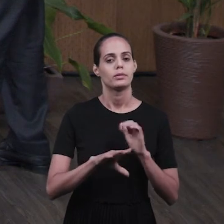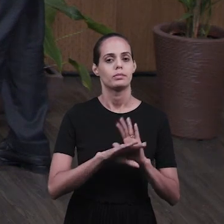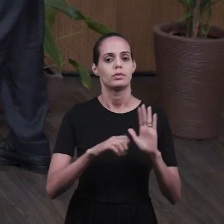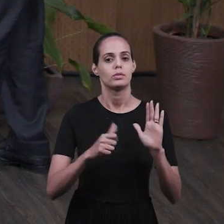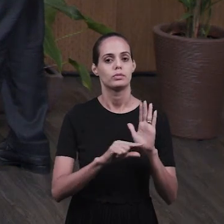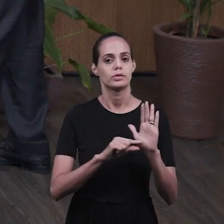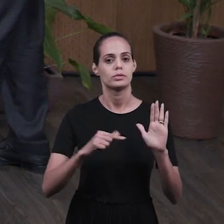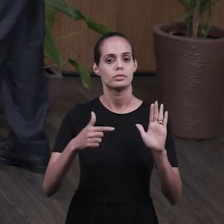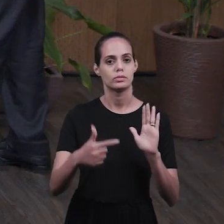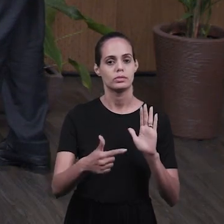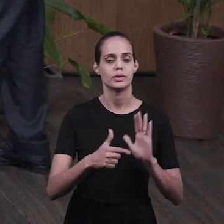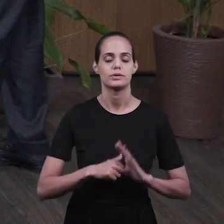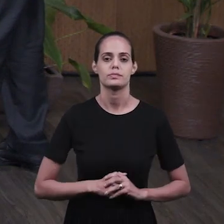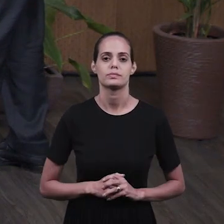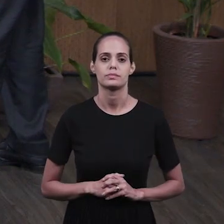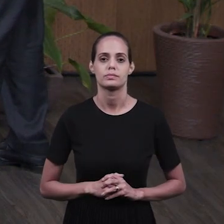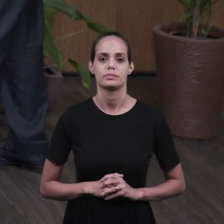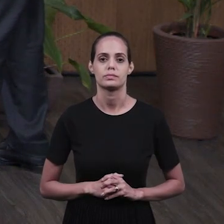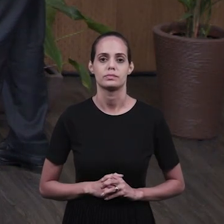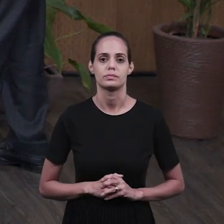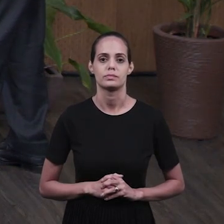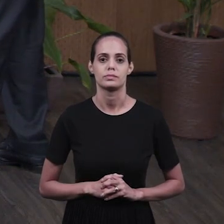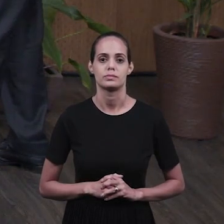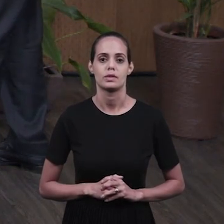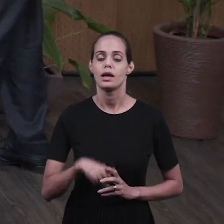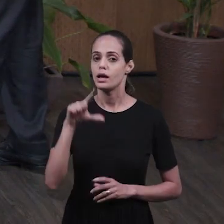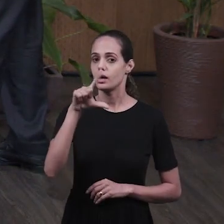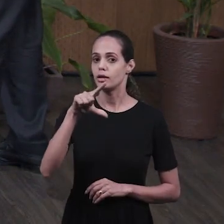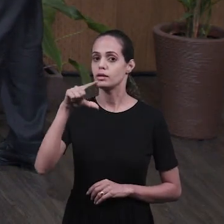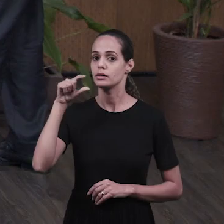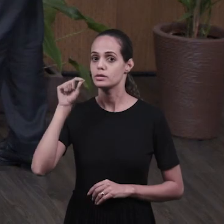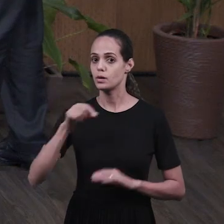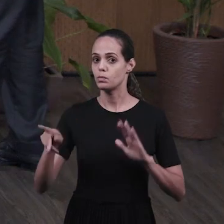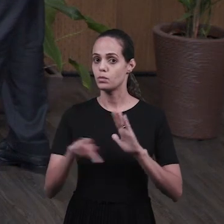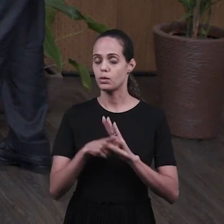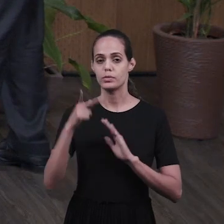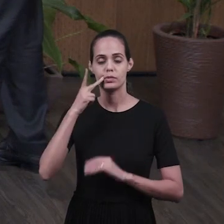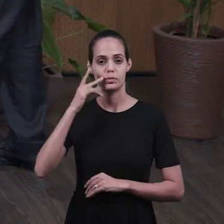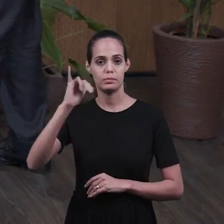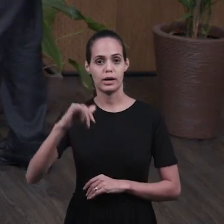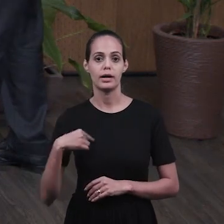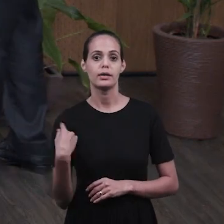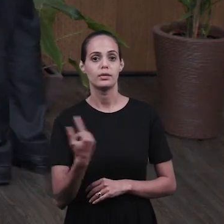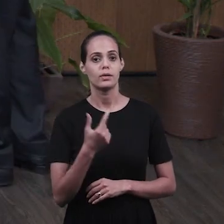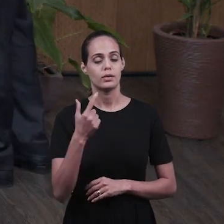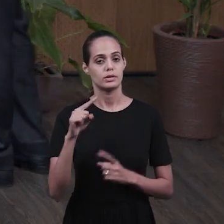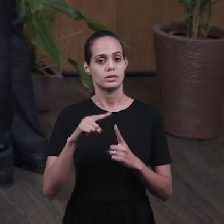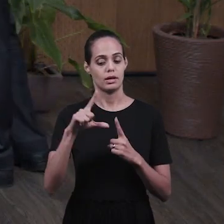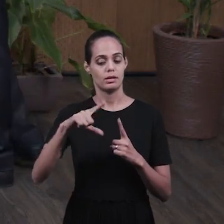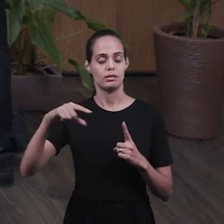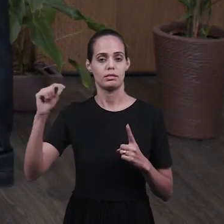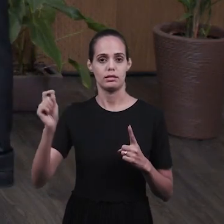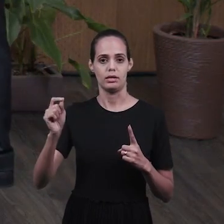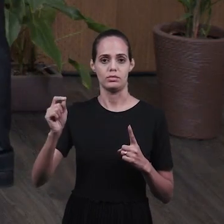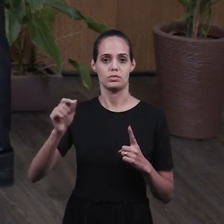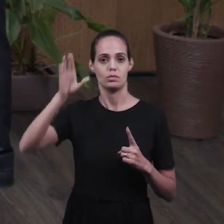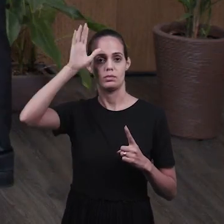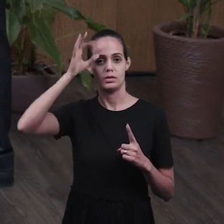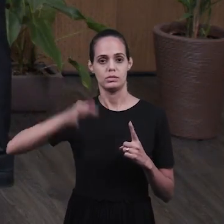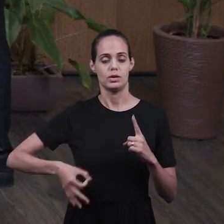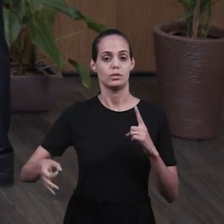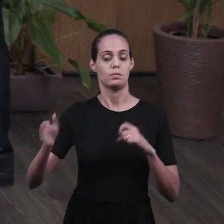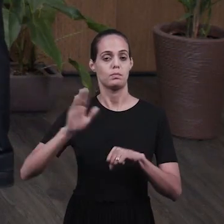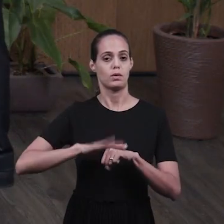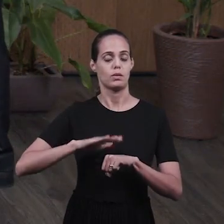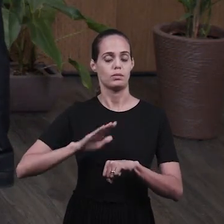1, chapitre 1, verset 2. L'élection est du Père, élu selon la préscience de